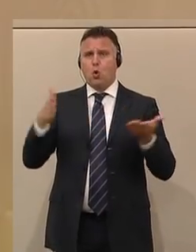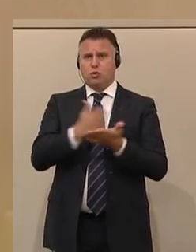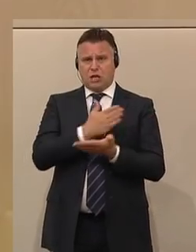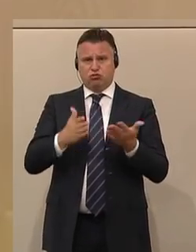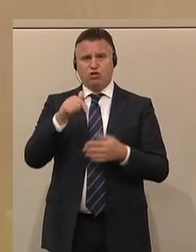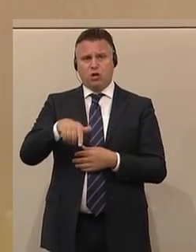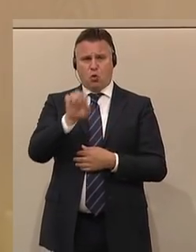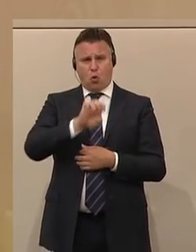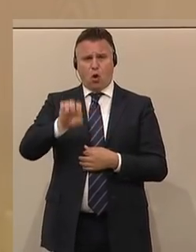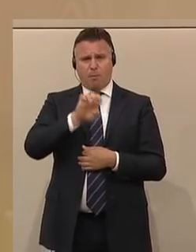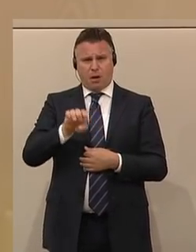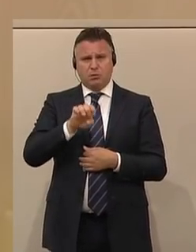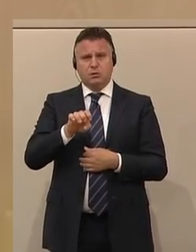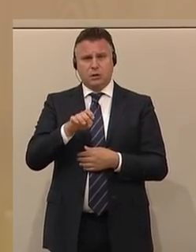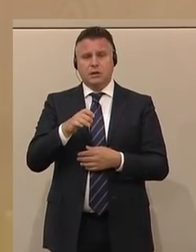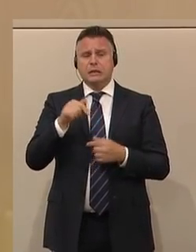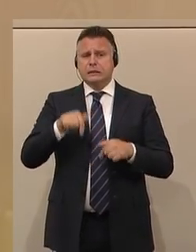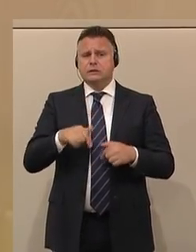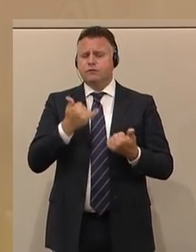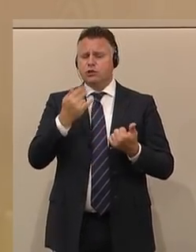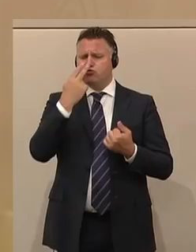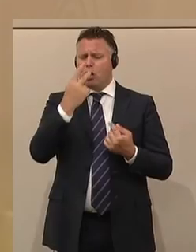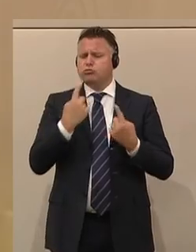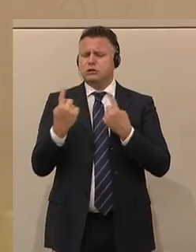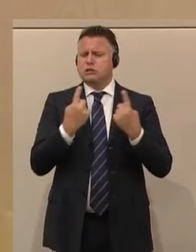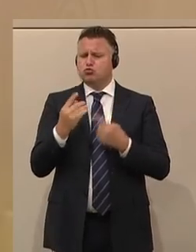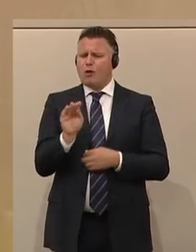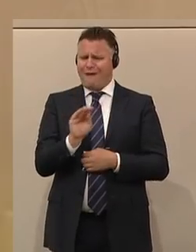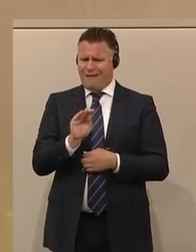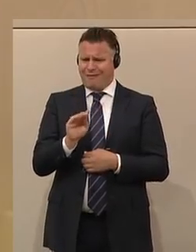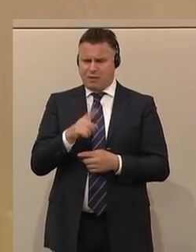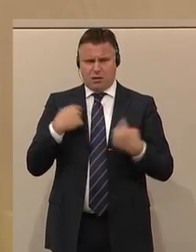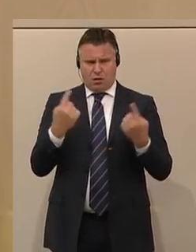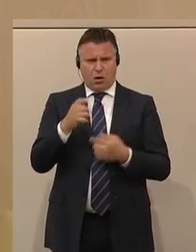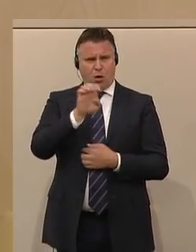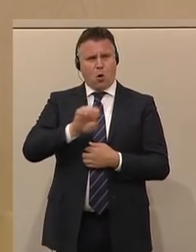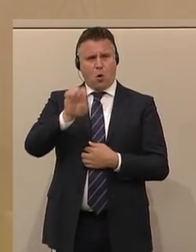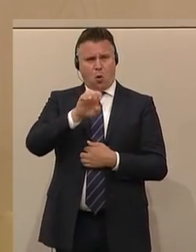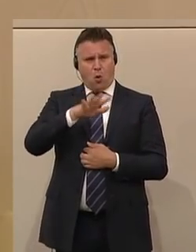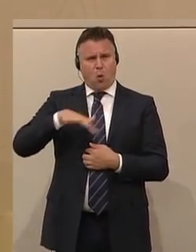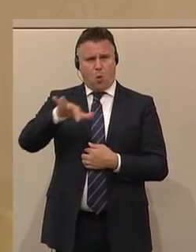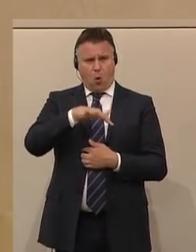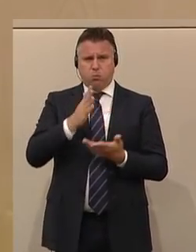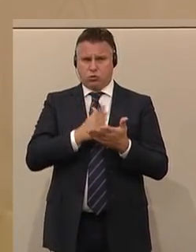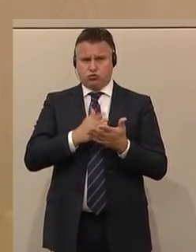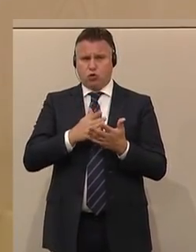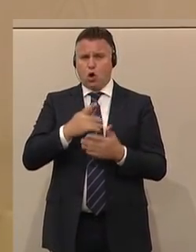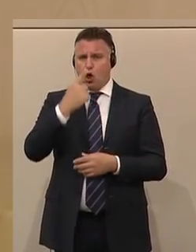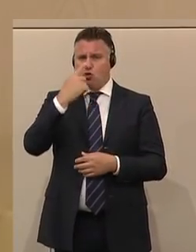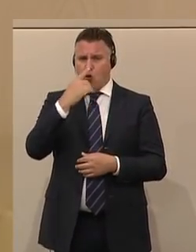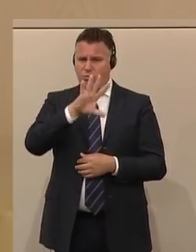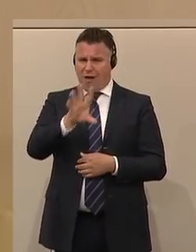und zu schauen, in welcher Lage, in welcher Situation sind wir. Wir stehen als Europa in einem Ring aus Feuer, von